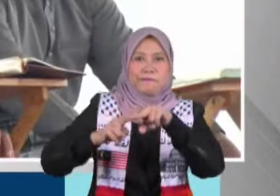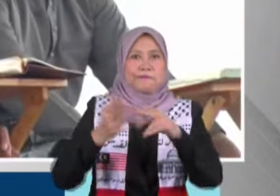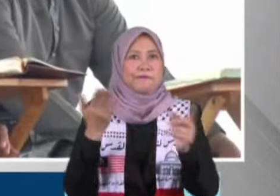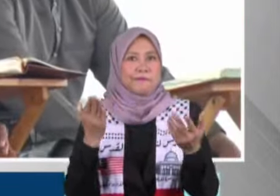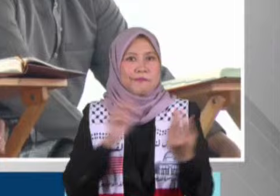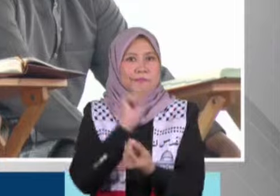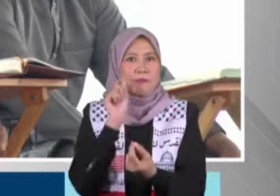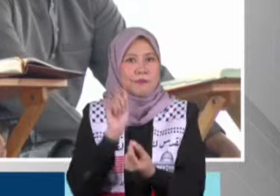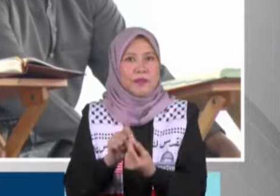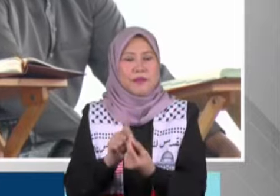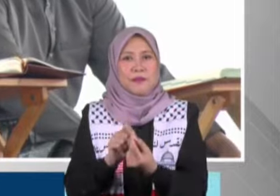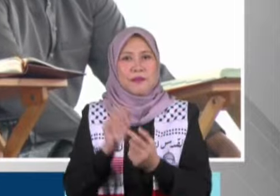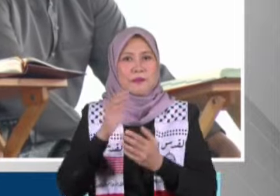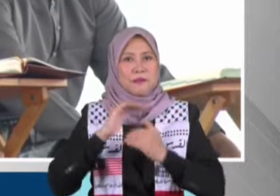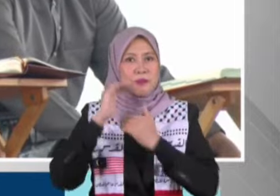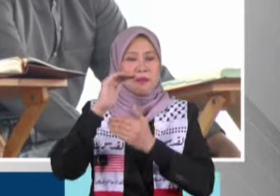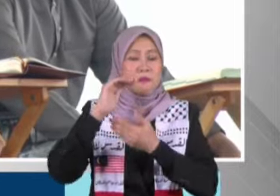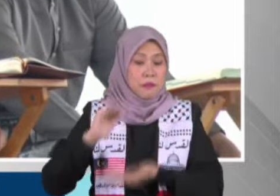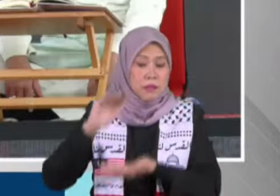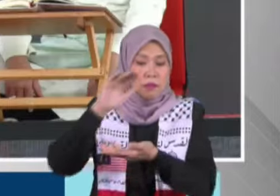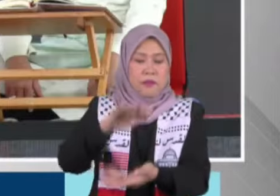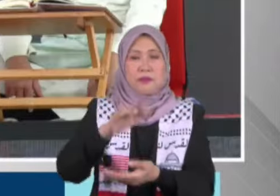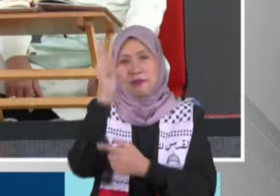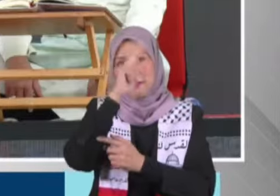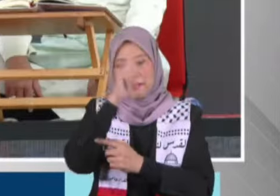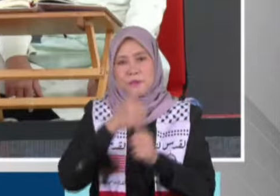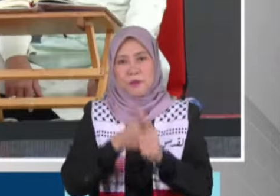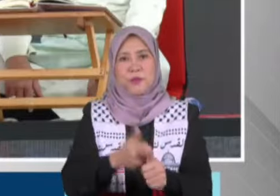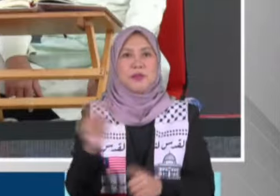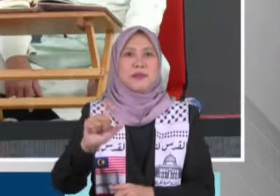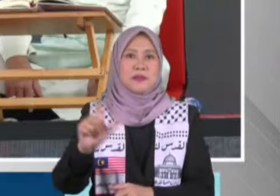dengan mesej kerajaan mengikut ajaran Islam.